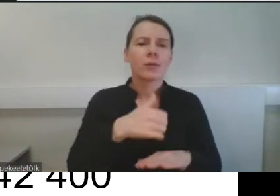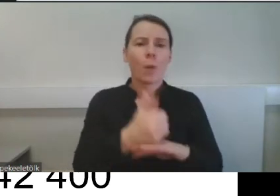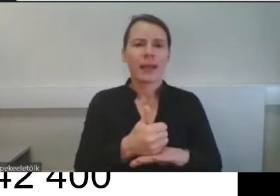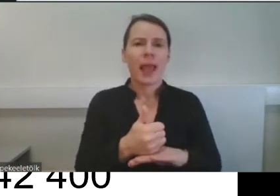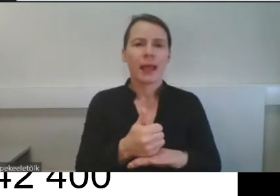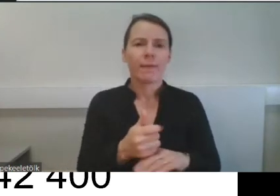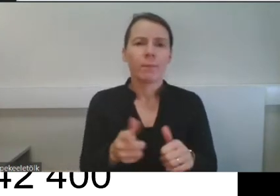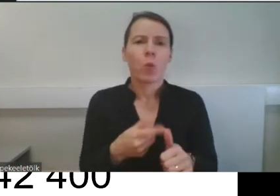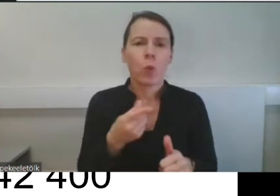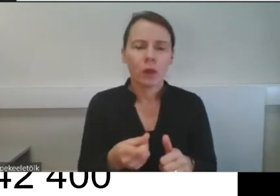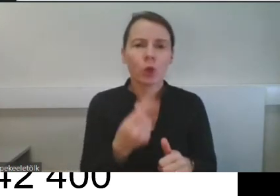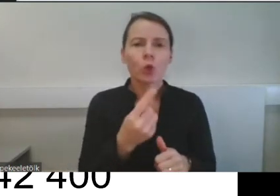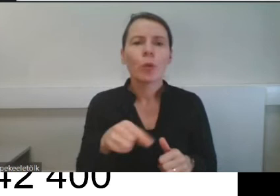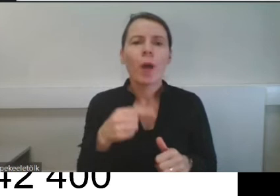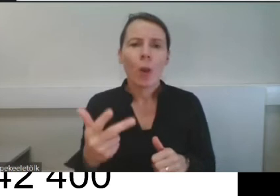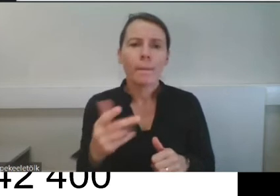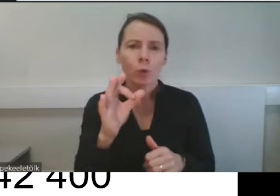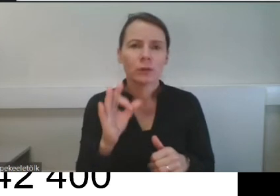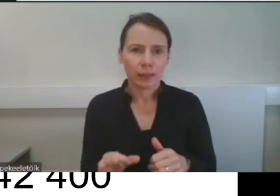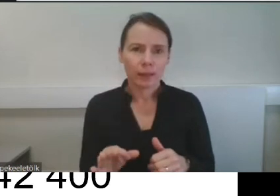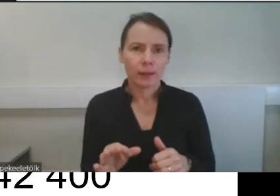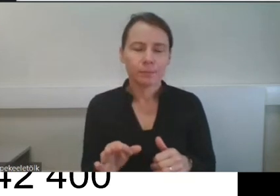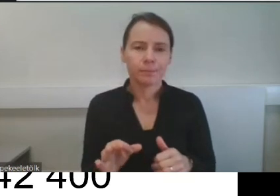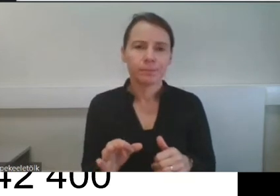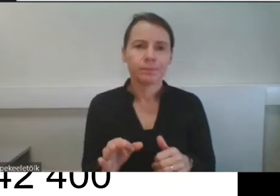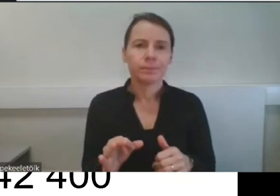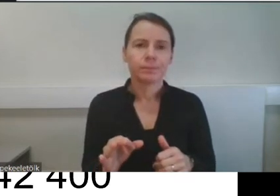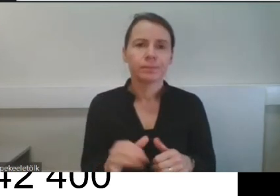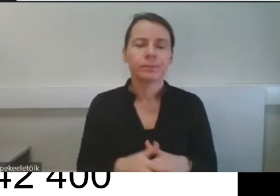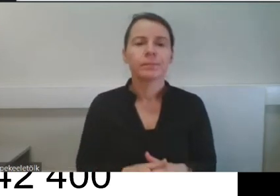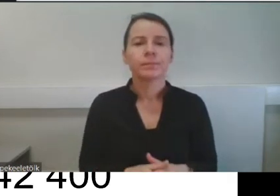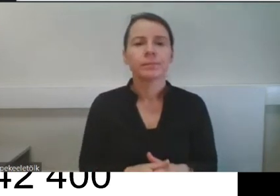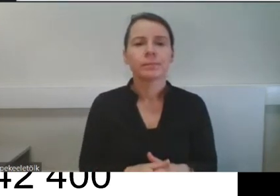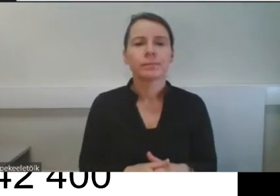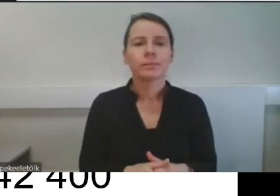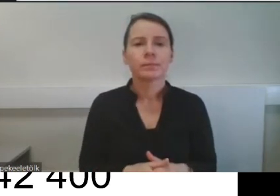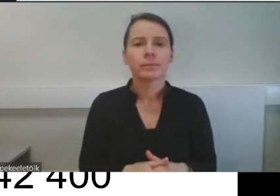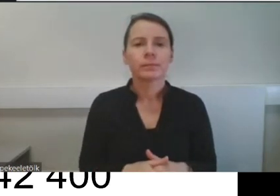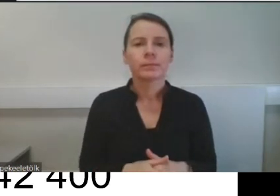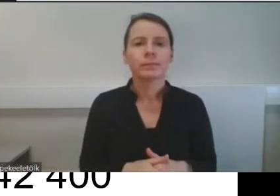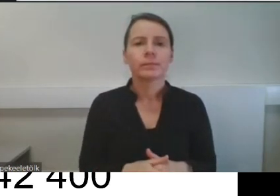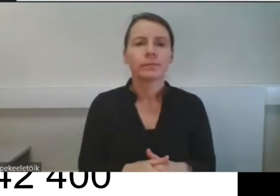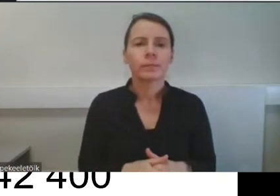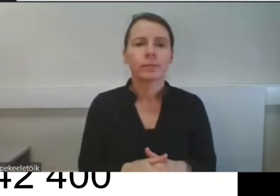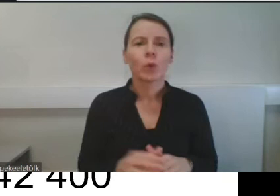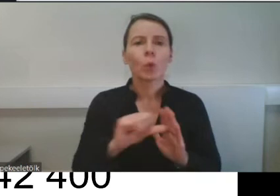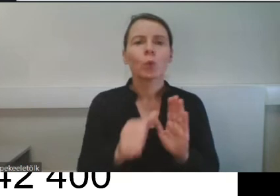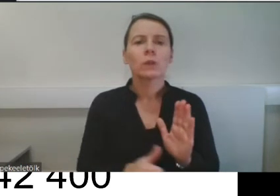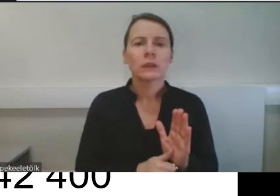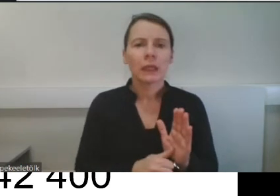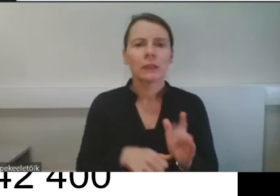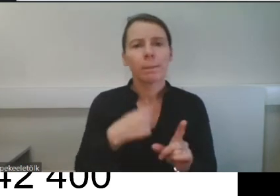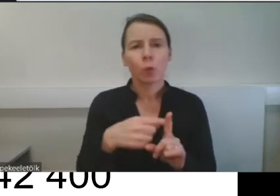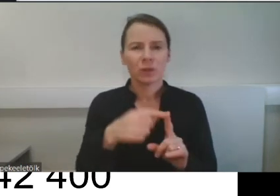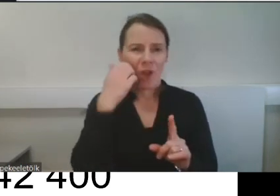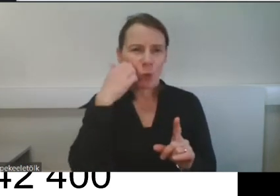39%, see juures 13% oluliselt piiratud ja 26%